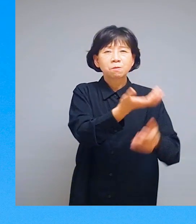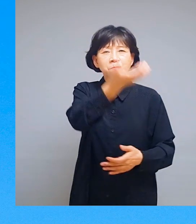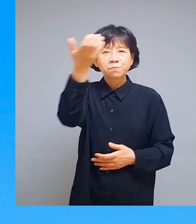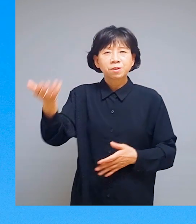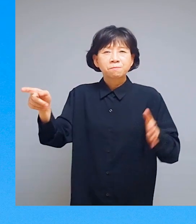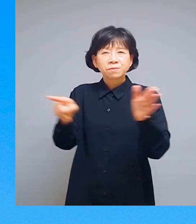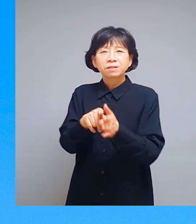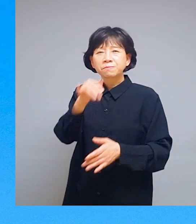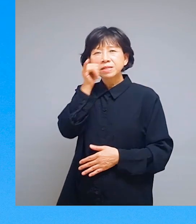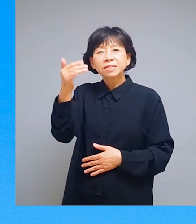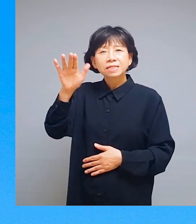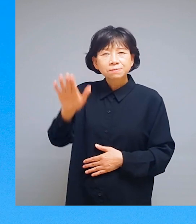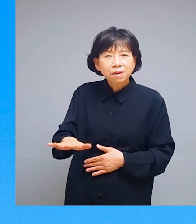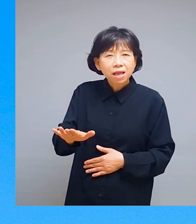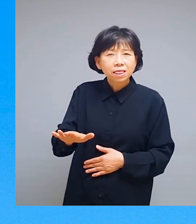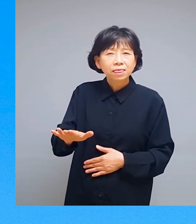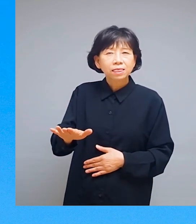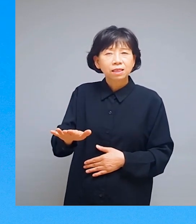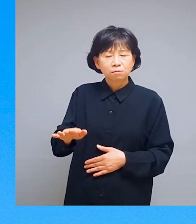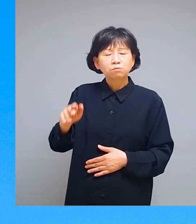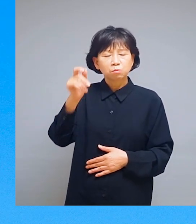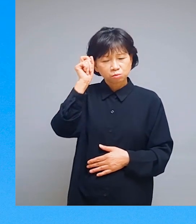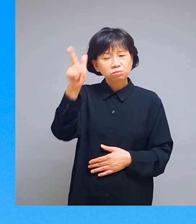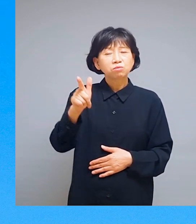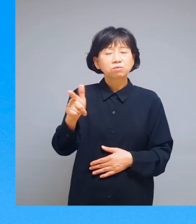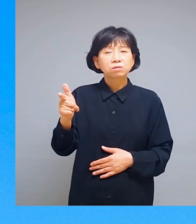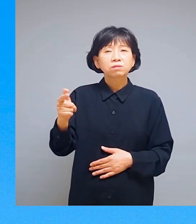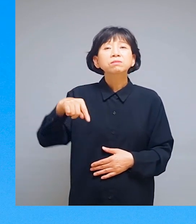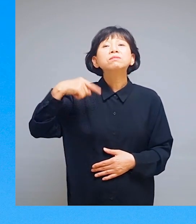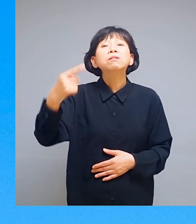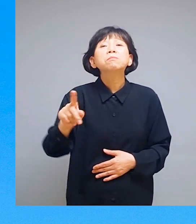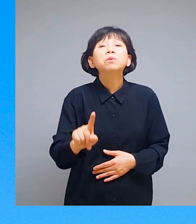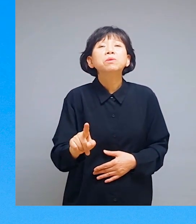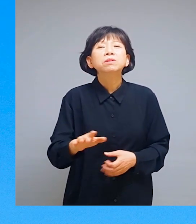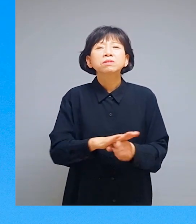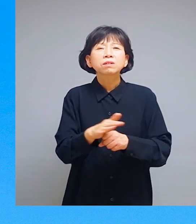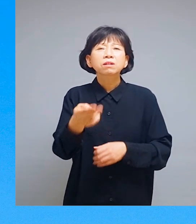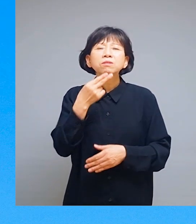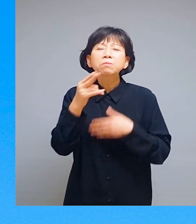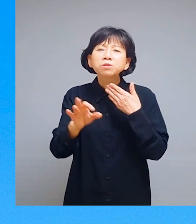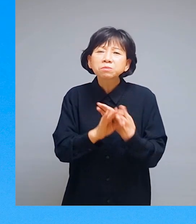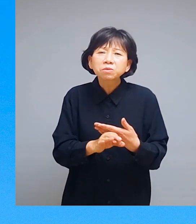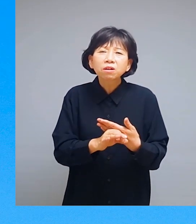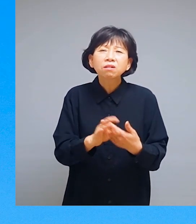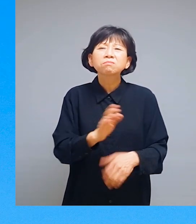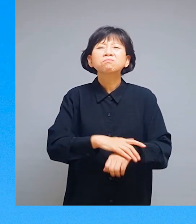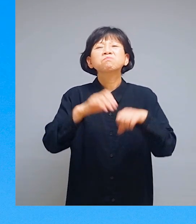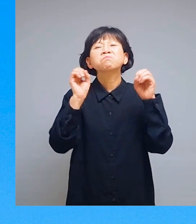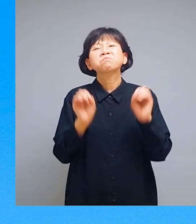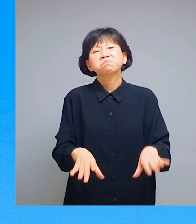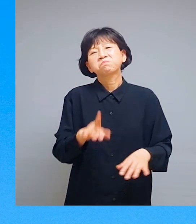믿음이 있을지라도 대단한 분이죠. 그 다음 말씀 보세요. 사랑이